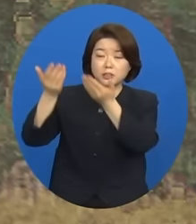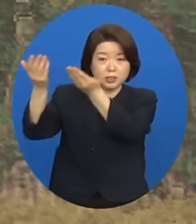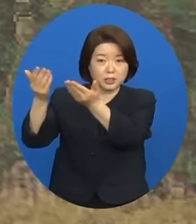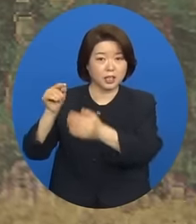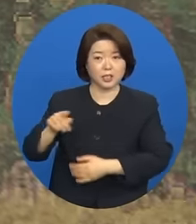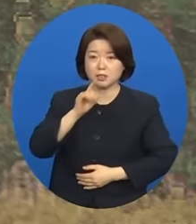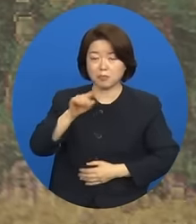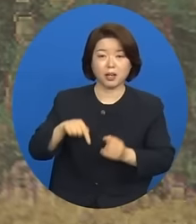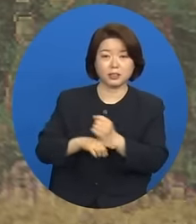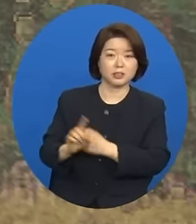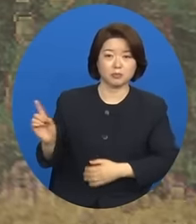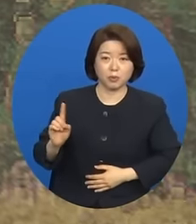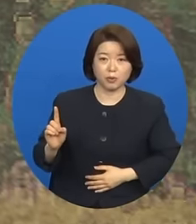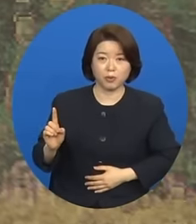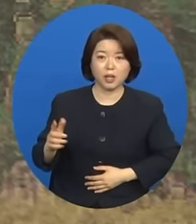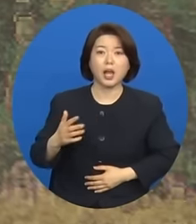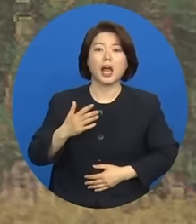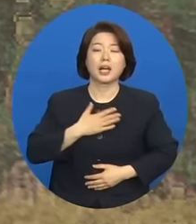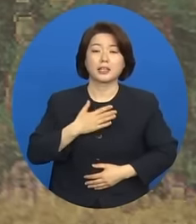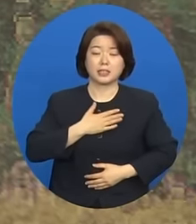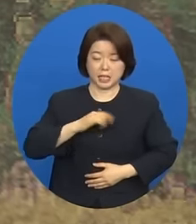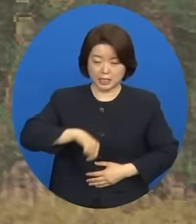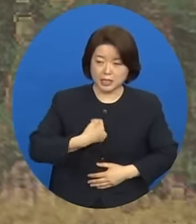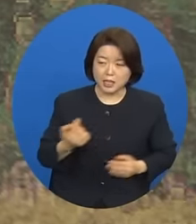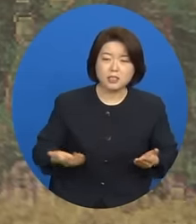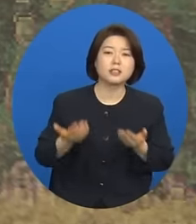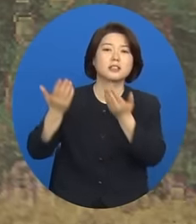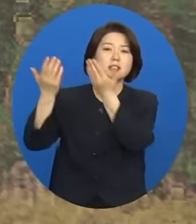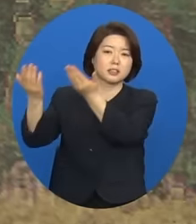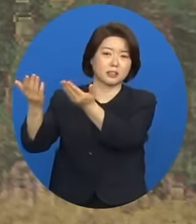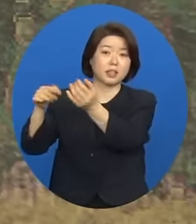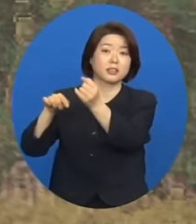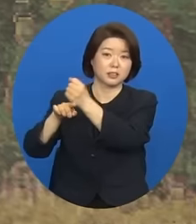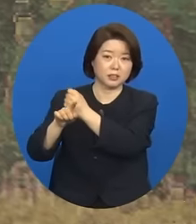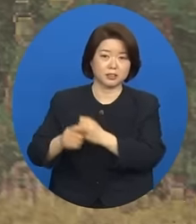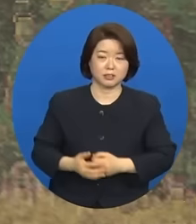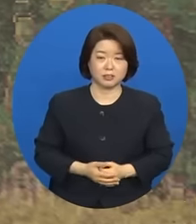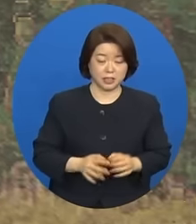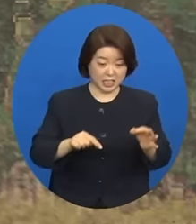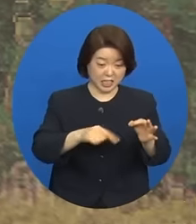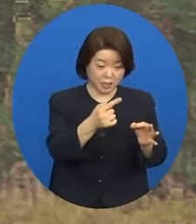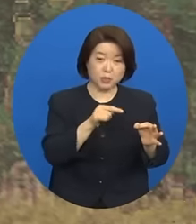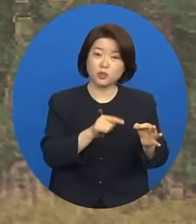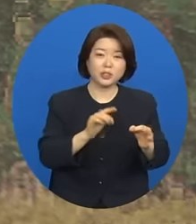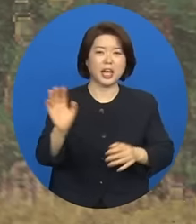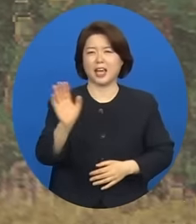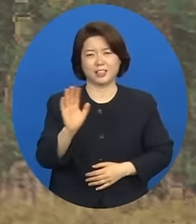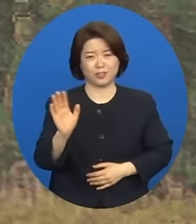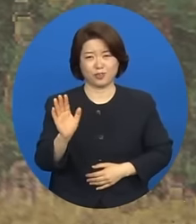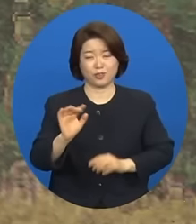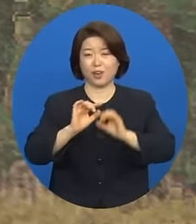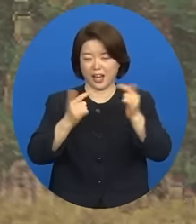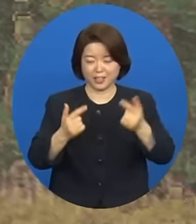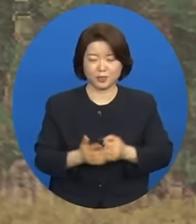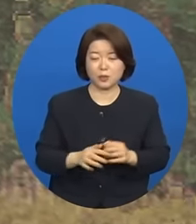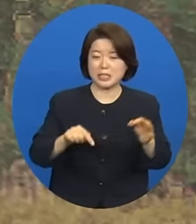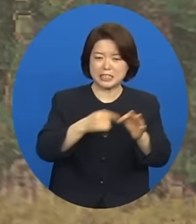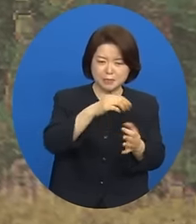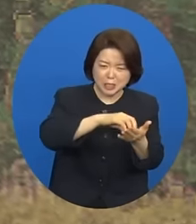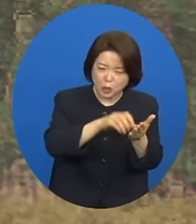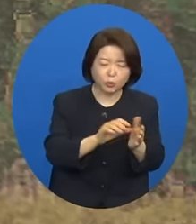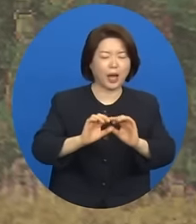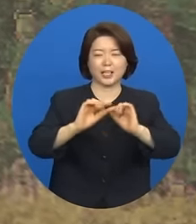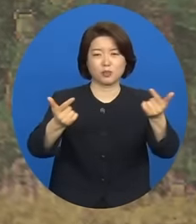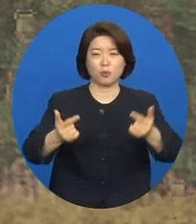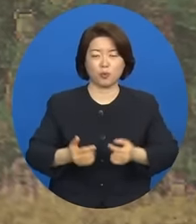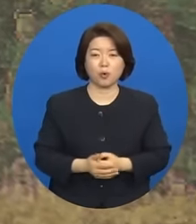얘기예요? 우리 자신을 드리라는 거예요. 11조가 아니고 11조 정도가 아니고